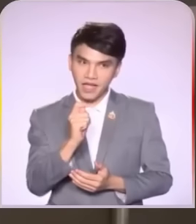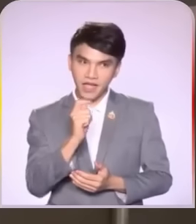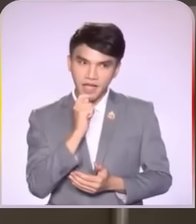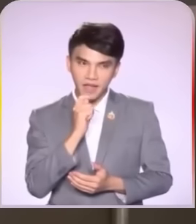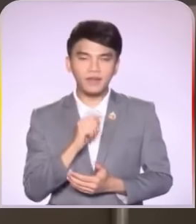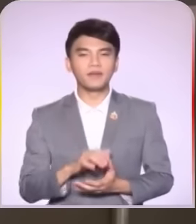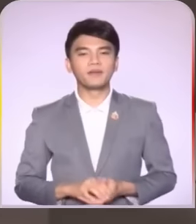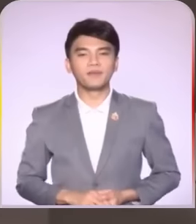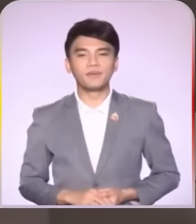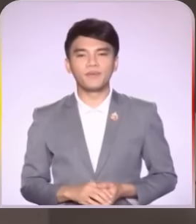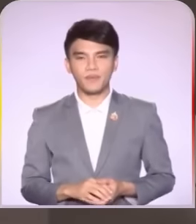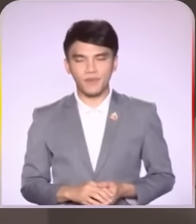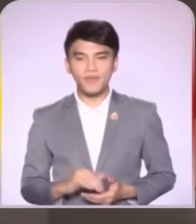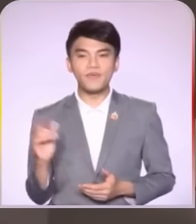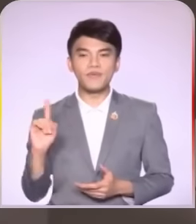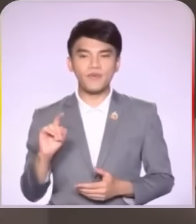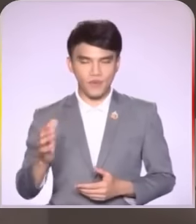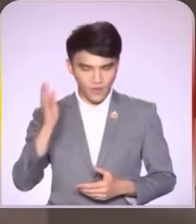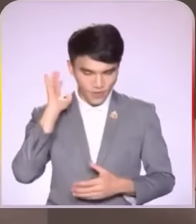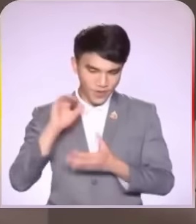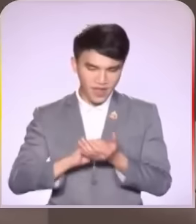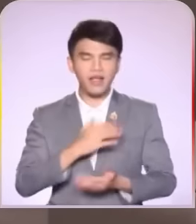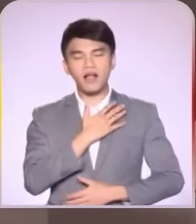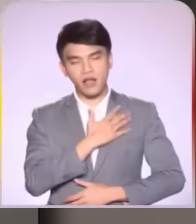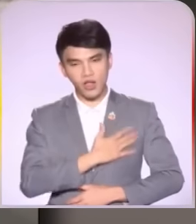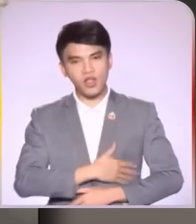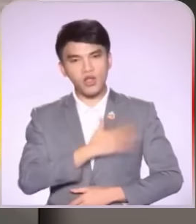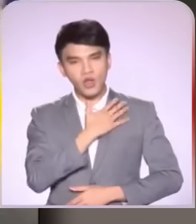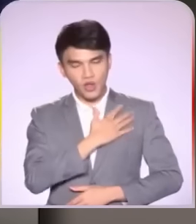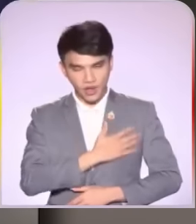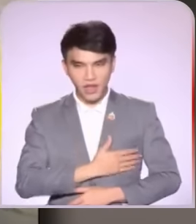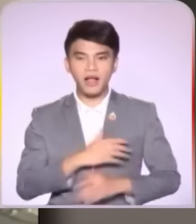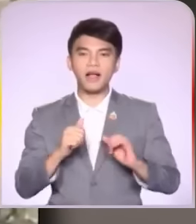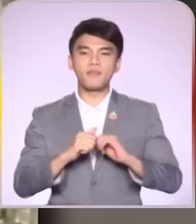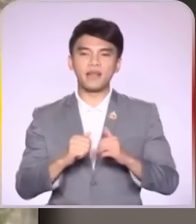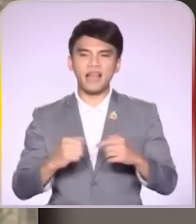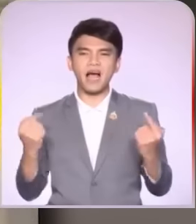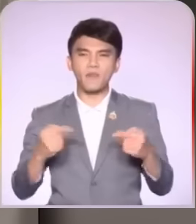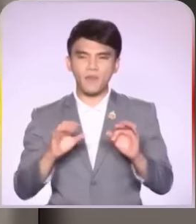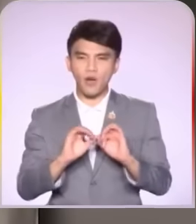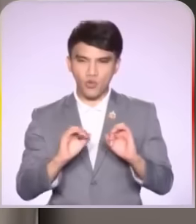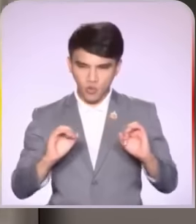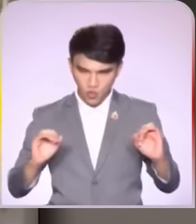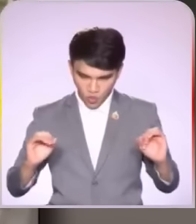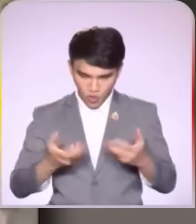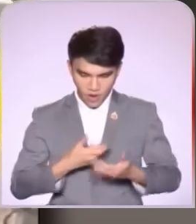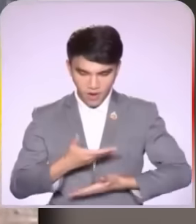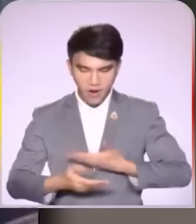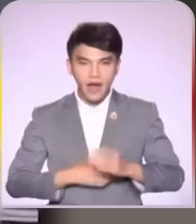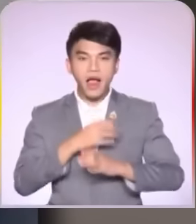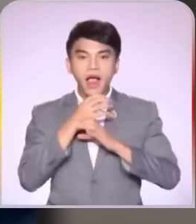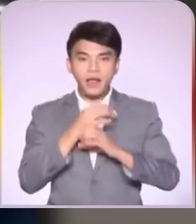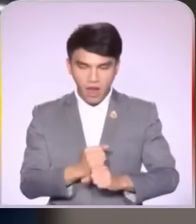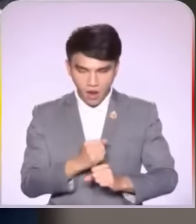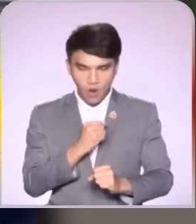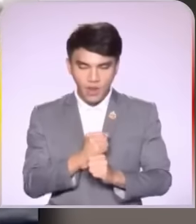พี่จุเหมือนกันบอกว่าปกติของสามีเธอเนี่ยเป็นคนใจเย็นนะไม่เคยมีเรื่องทะเลาะกับใครหรอกทำงานขายของเก่าซึ่งเป็น